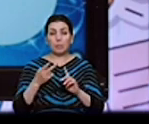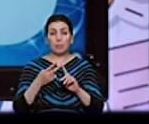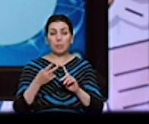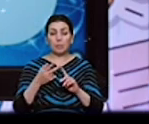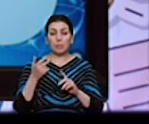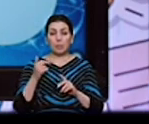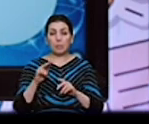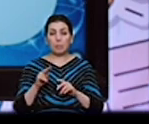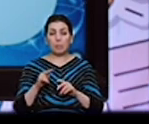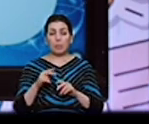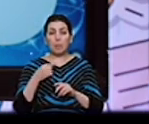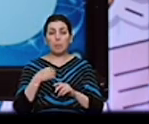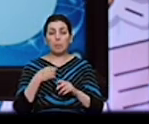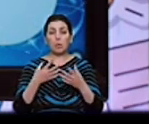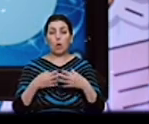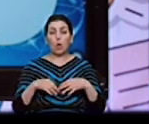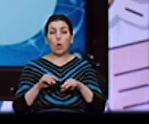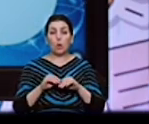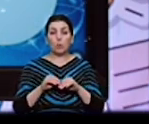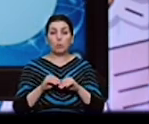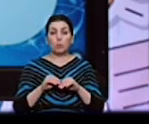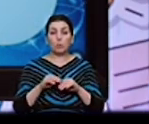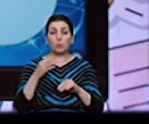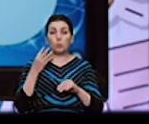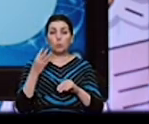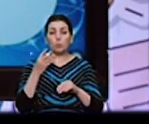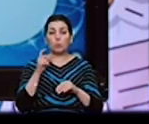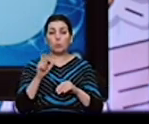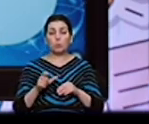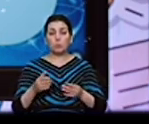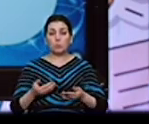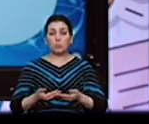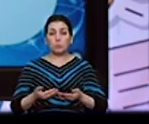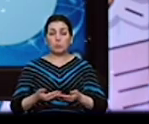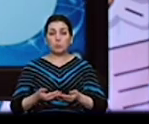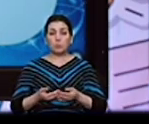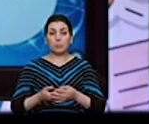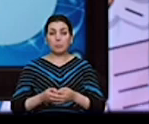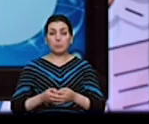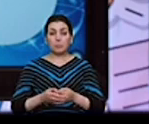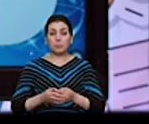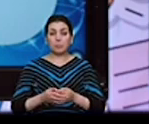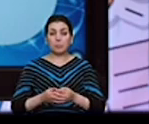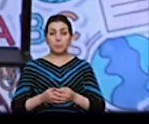İkinci gapimiz ise, bizning oilamiz 4 jondan iborat.